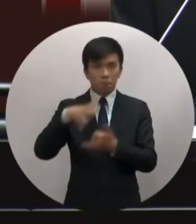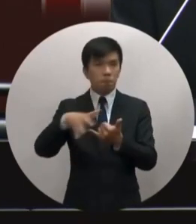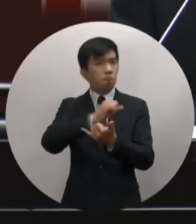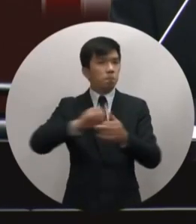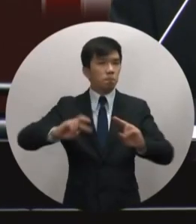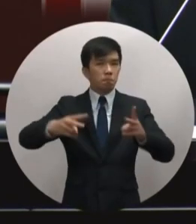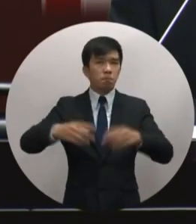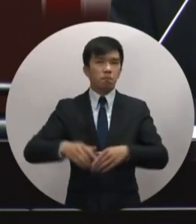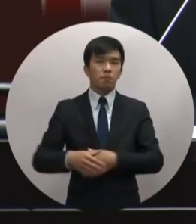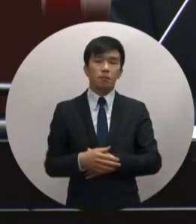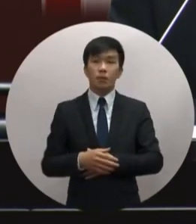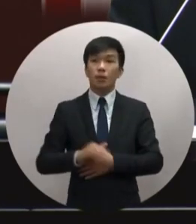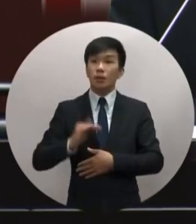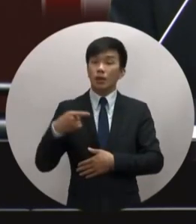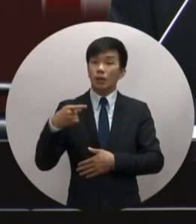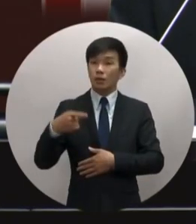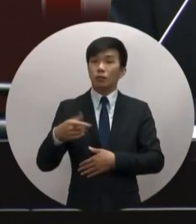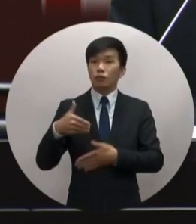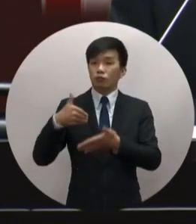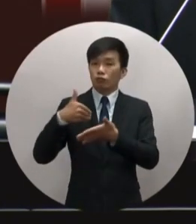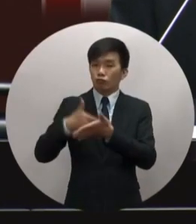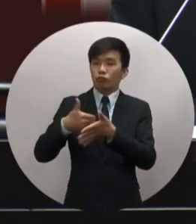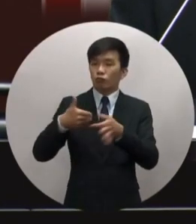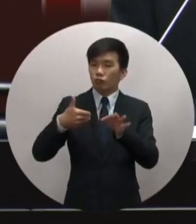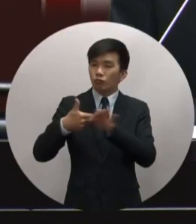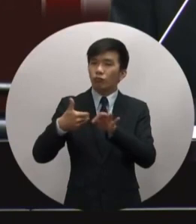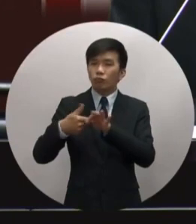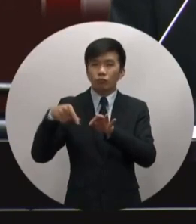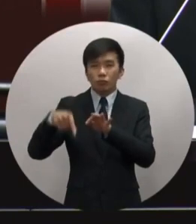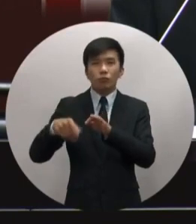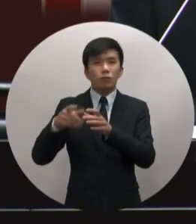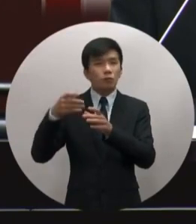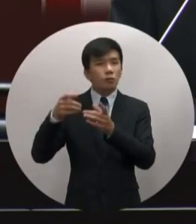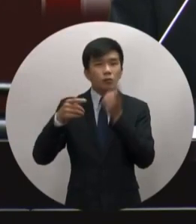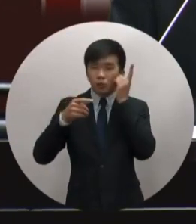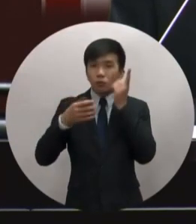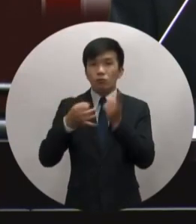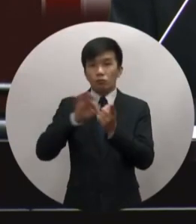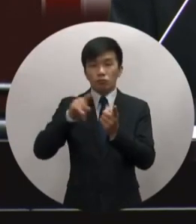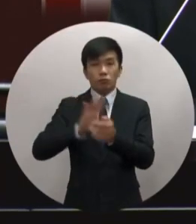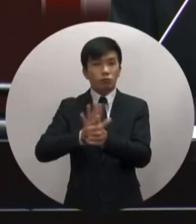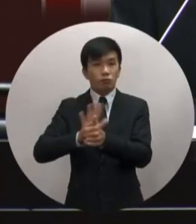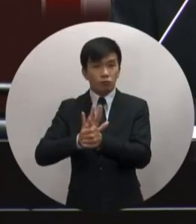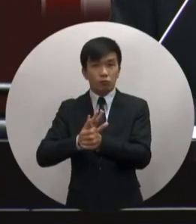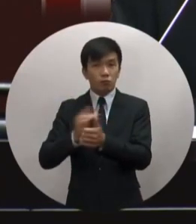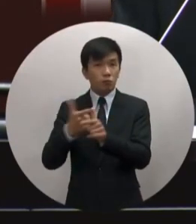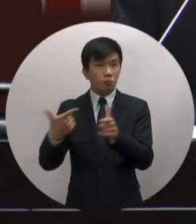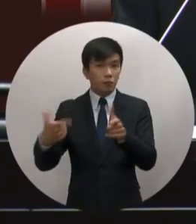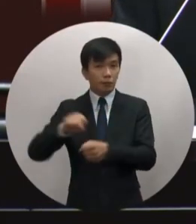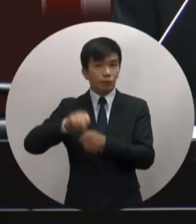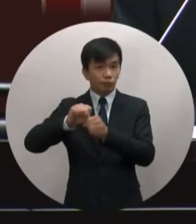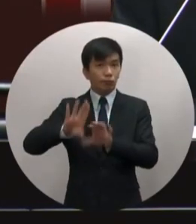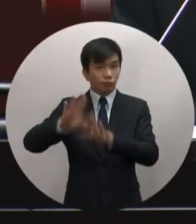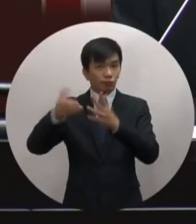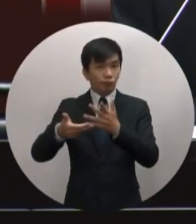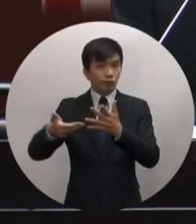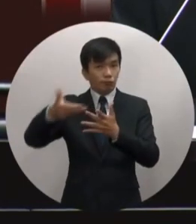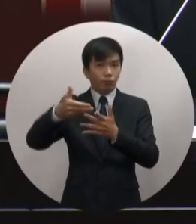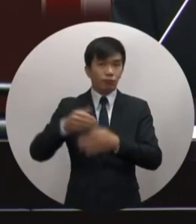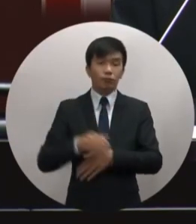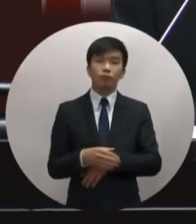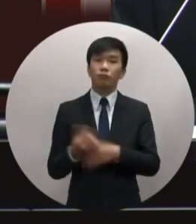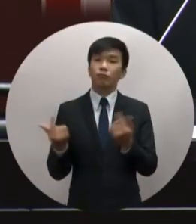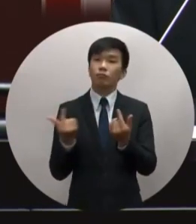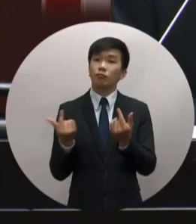那因為這個加值的服務啊其實它會對未來整個客運的不管是它的運量啊